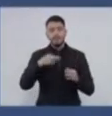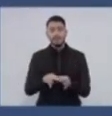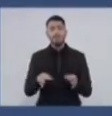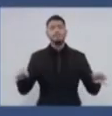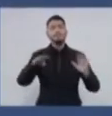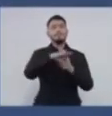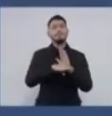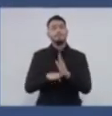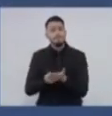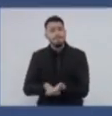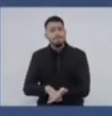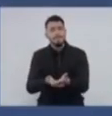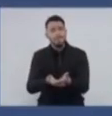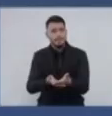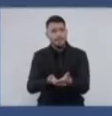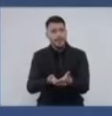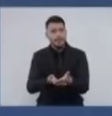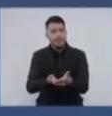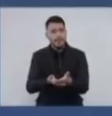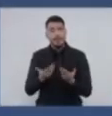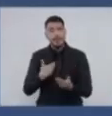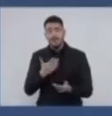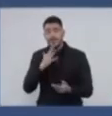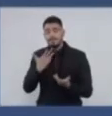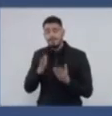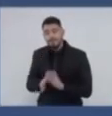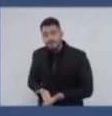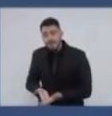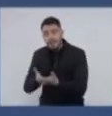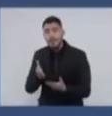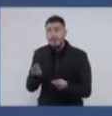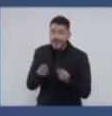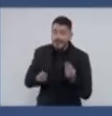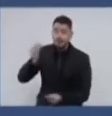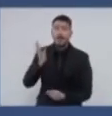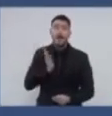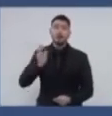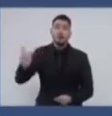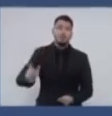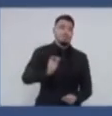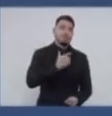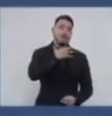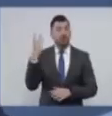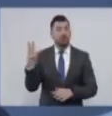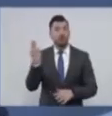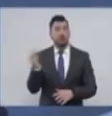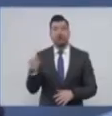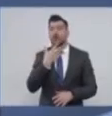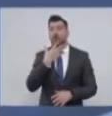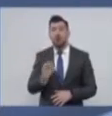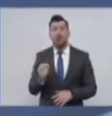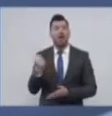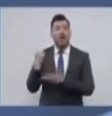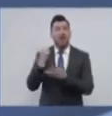επιστρεπτέα προκαταβολή περιελάμβανε το πακέτο μέτρων που εξειδίκευσε η κυβέρνηση σήμερα το πρωί είχε προηγηθεί η